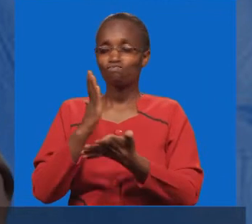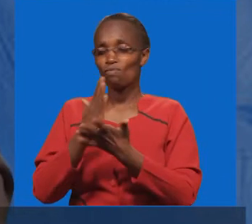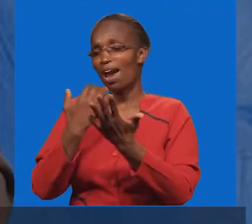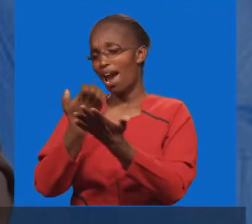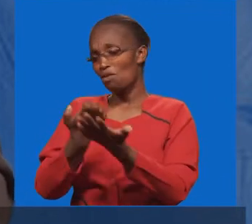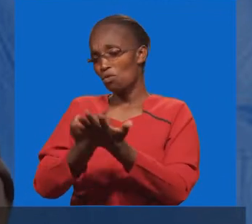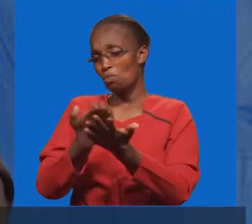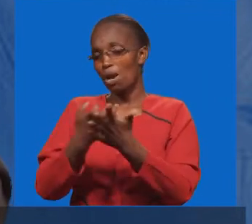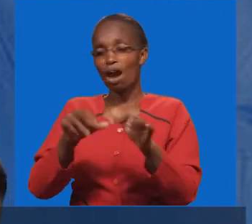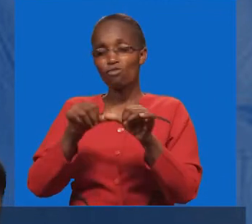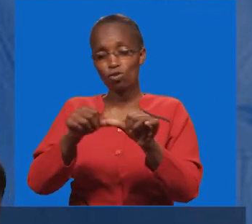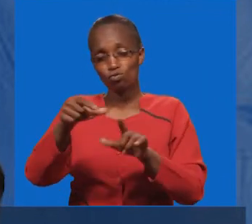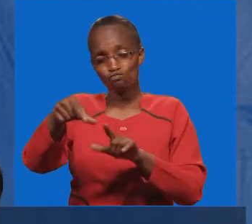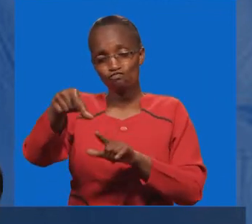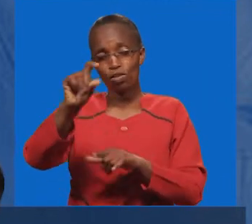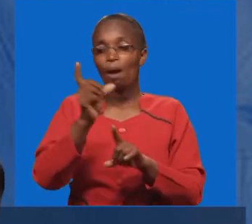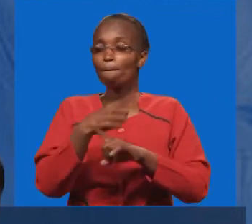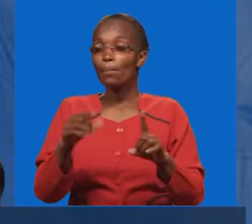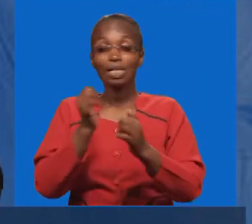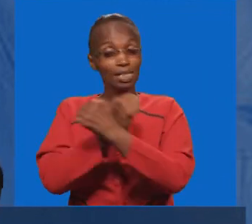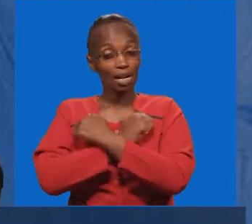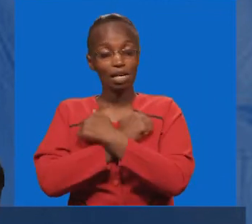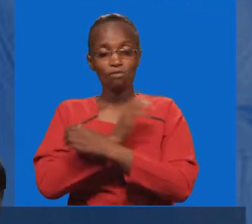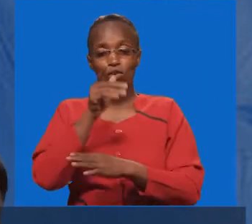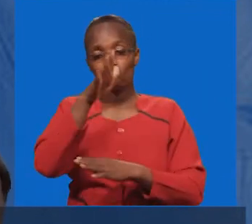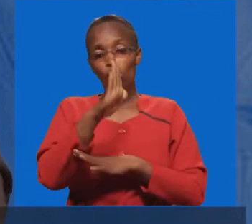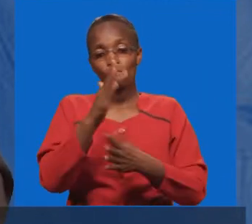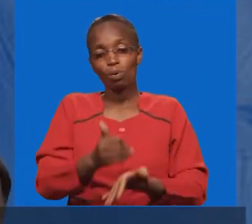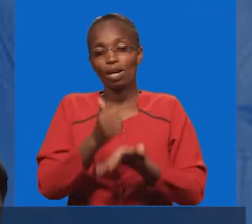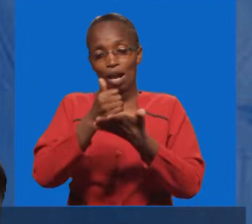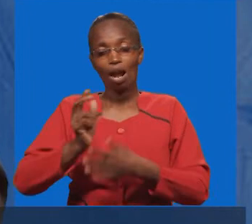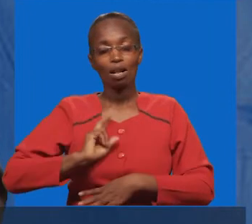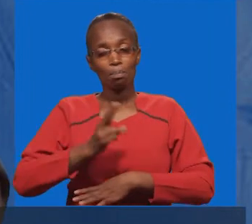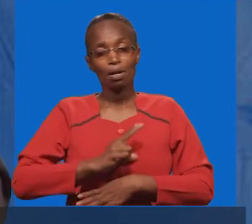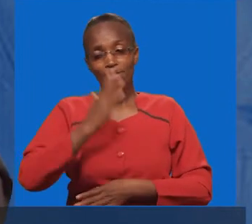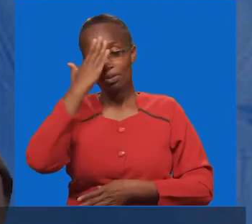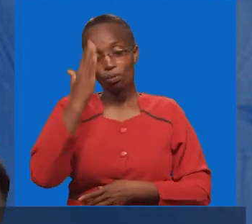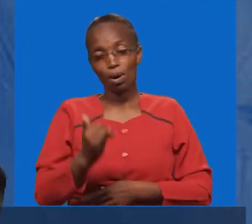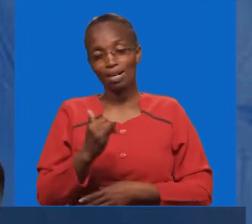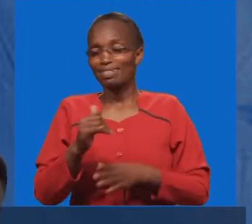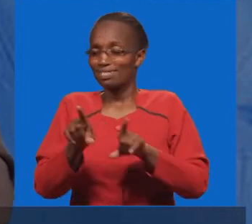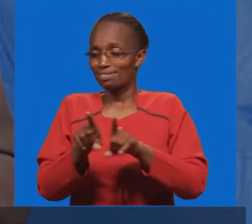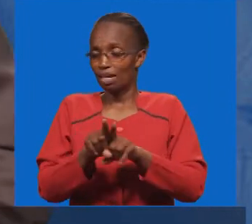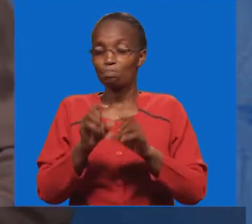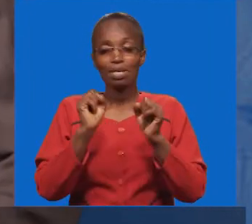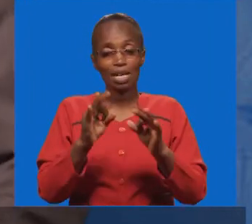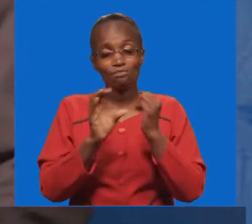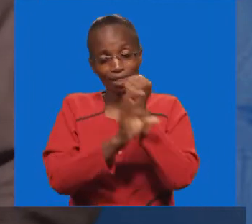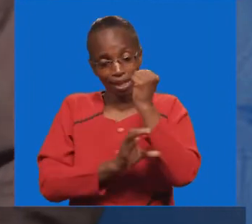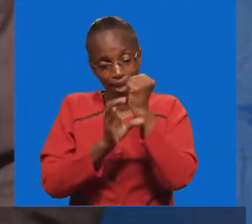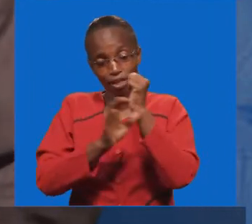umeweza kupanda sana, mtazamaji mpendwa. Lakini upendo wa Mungu ulio mkuu utatusaidia tuweze